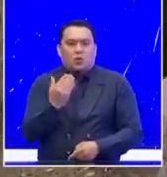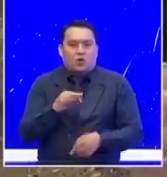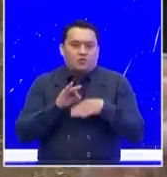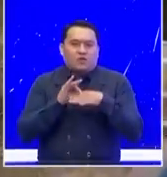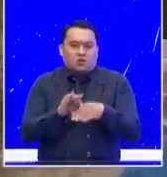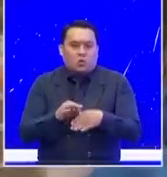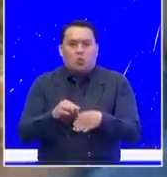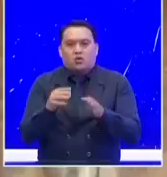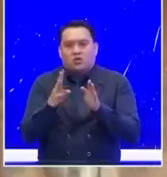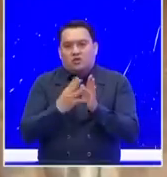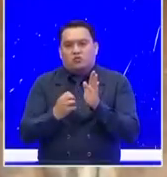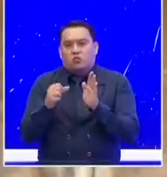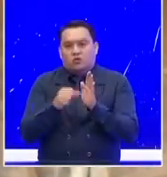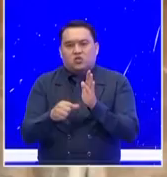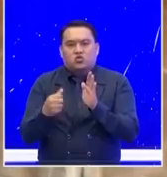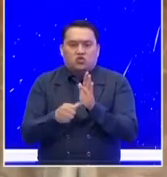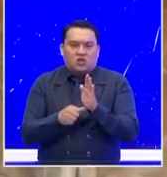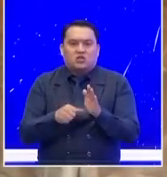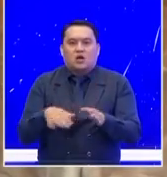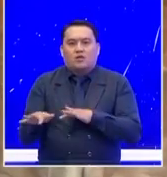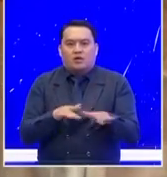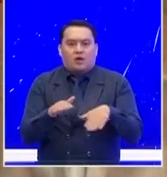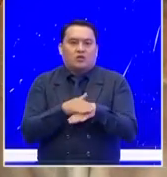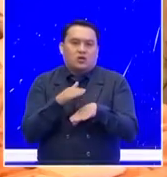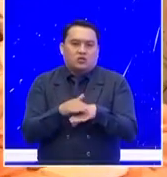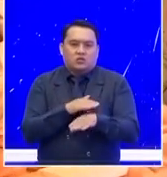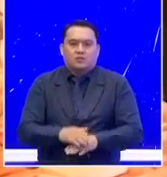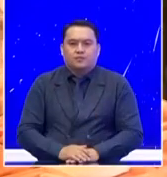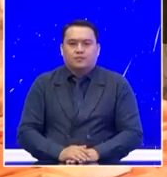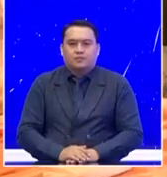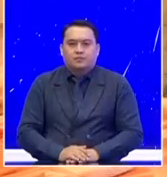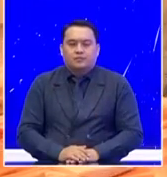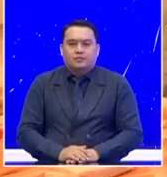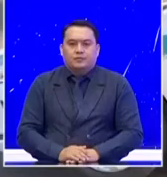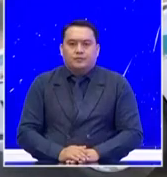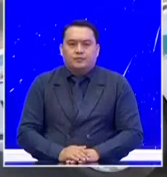404-404. Всего проведено 936 благотворительных акций.